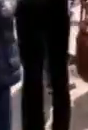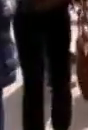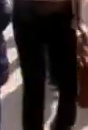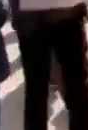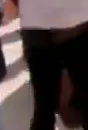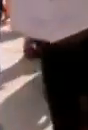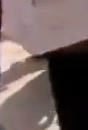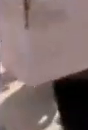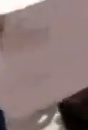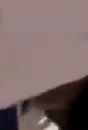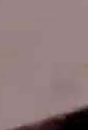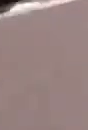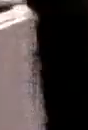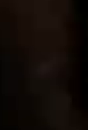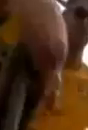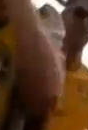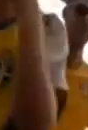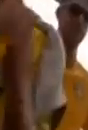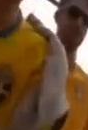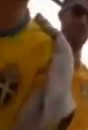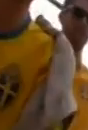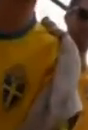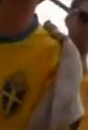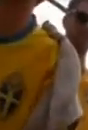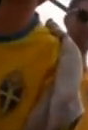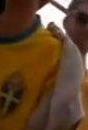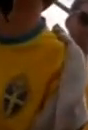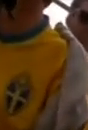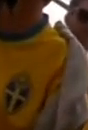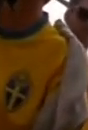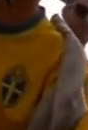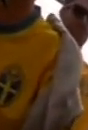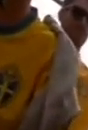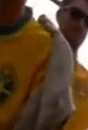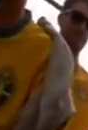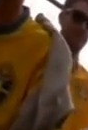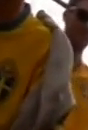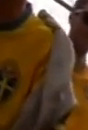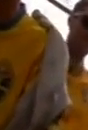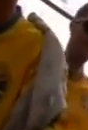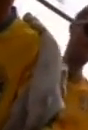I'm sorry.